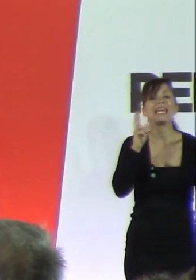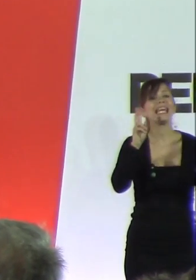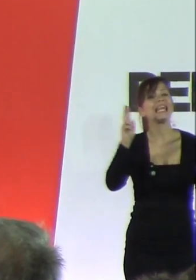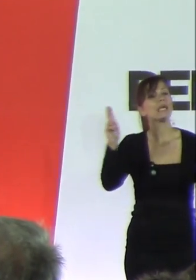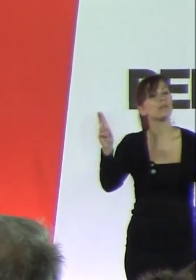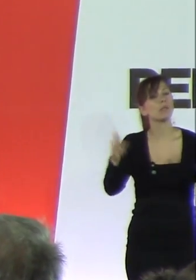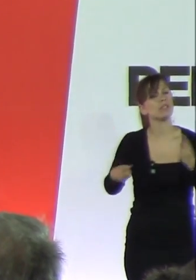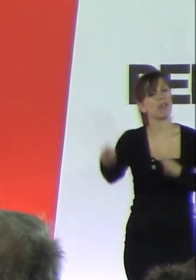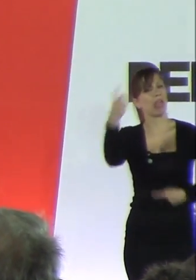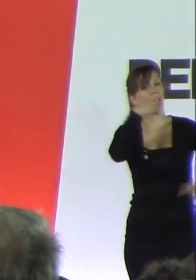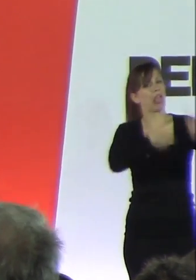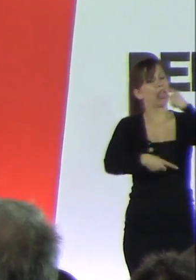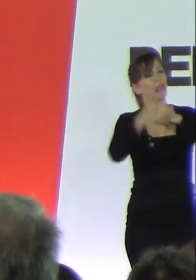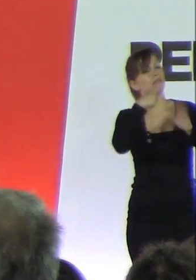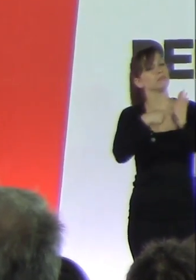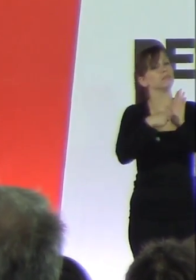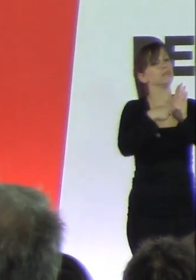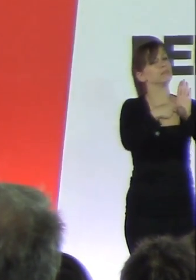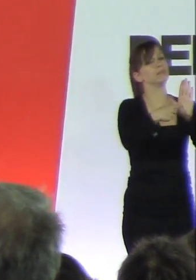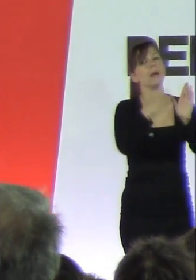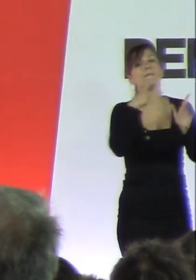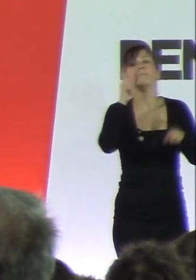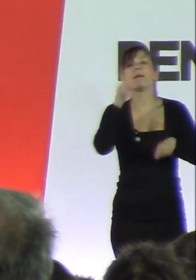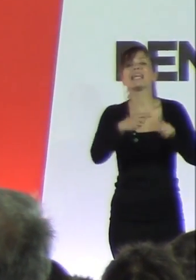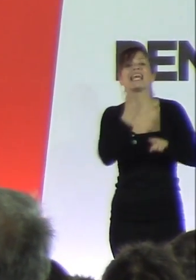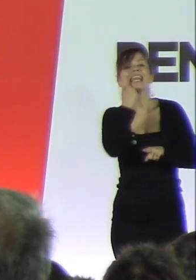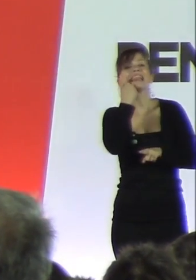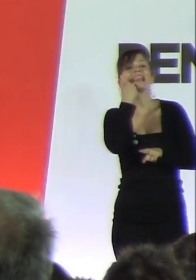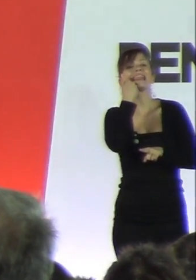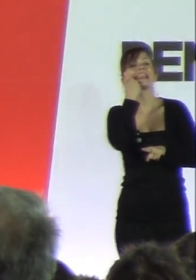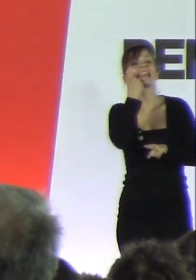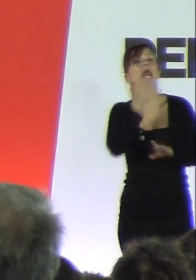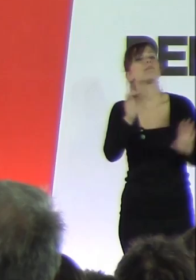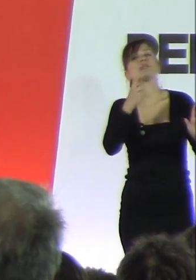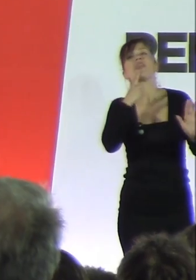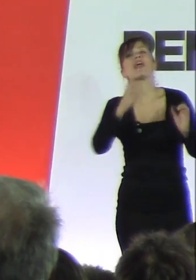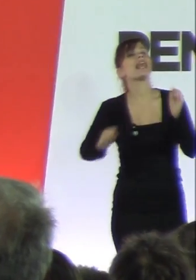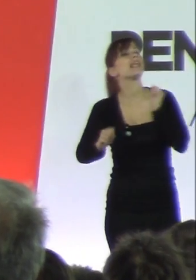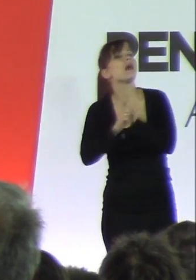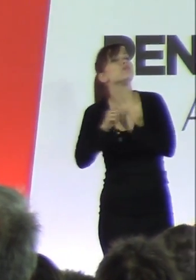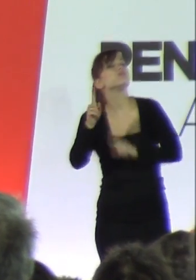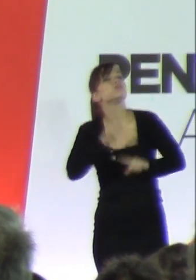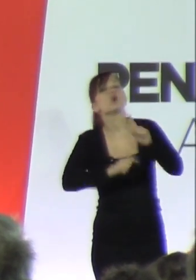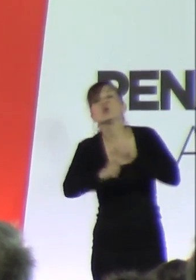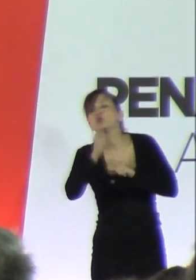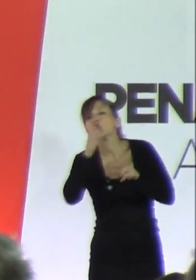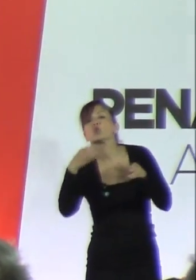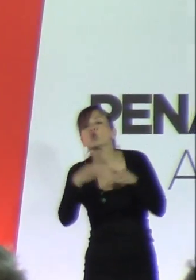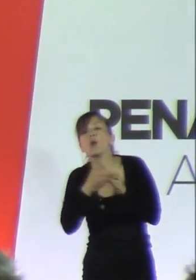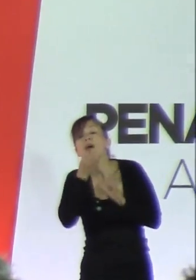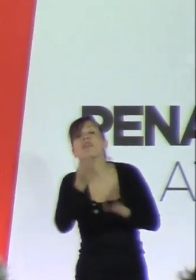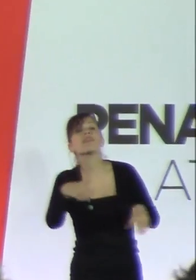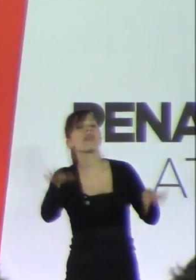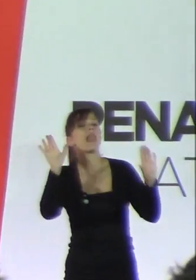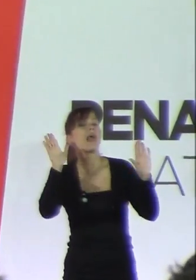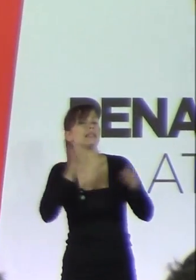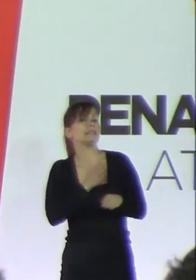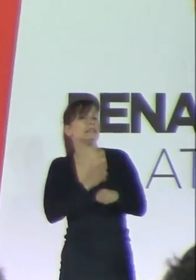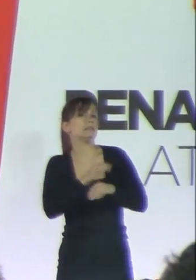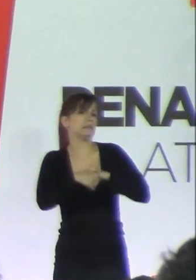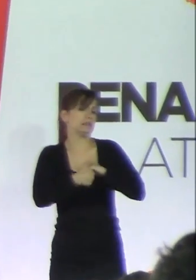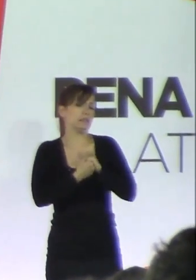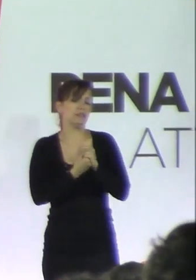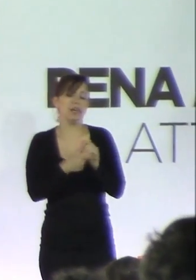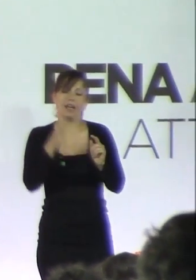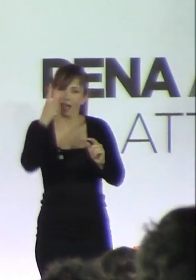τους ανεξάρτητους, είτε από ντροπή να πούν ποιοι τους στηρίζουν, είτε από δόλο. Το βράδυ των